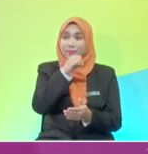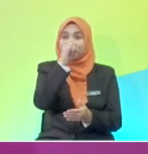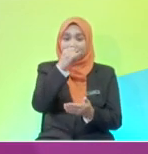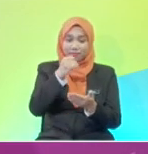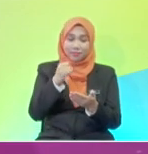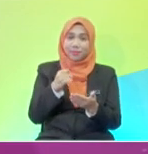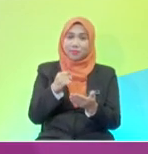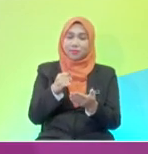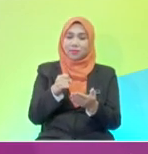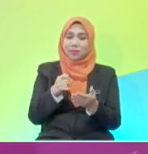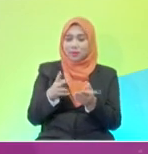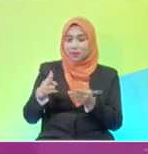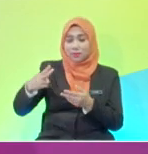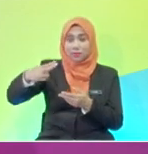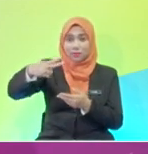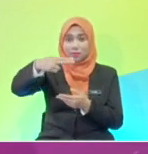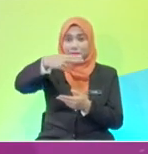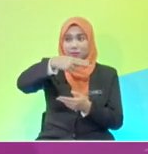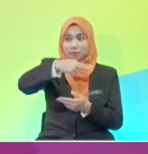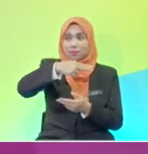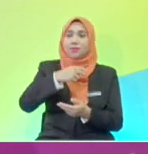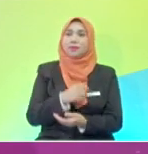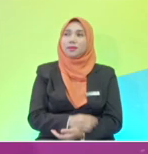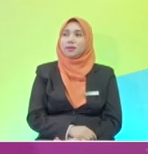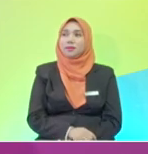bentuk bulatan bentuk bulatan